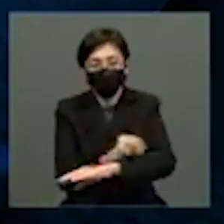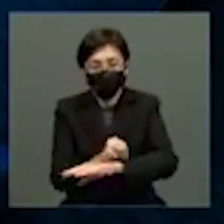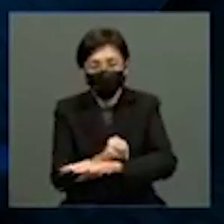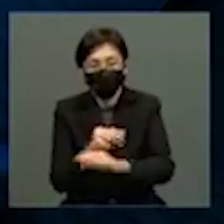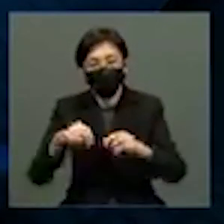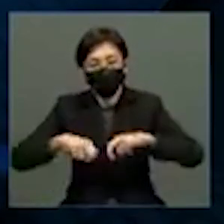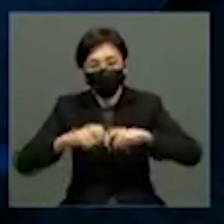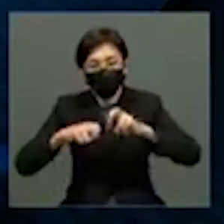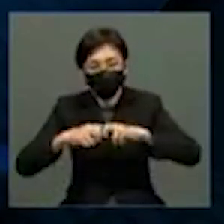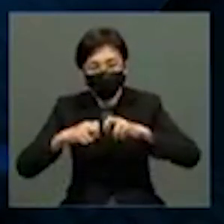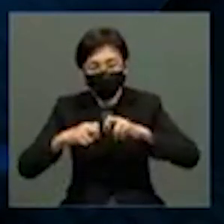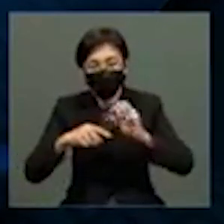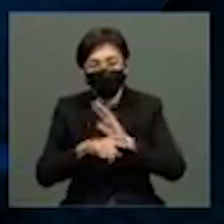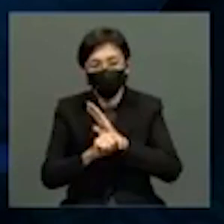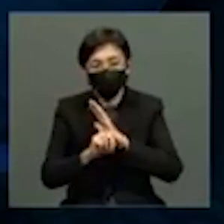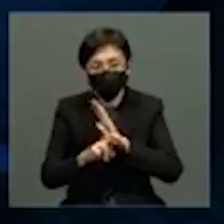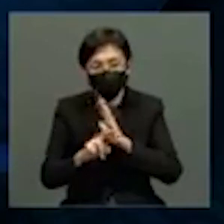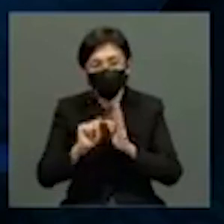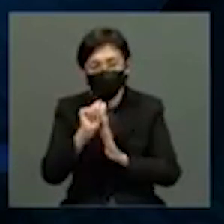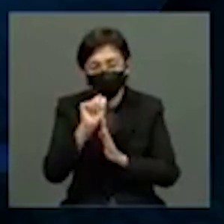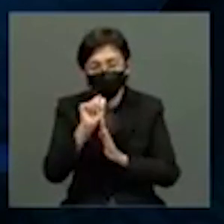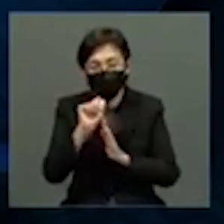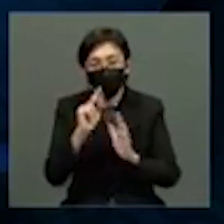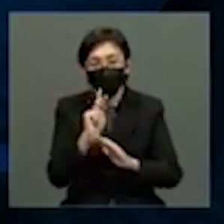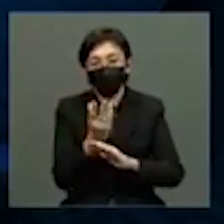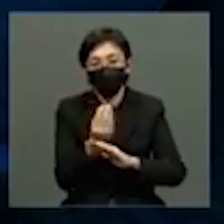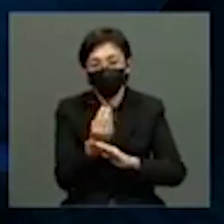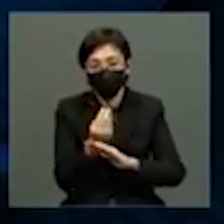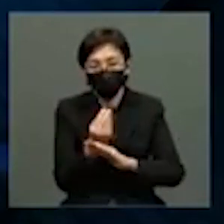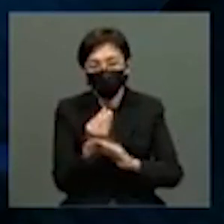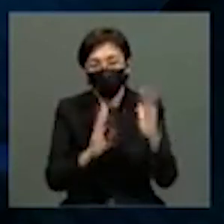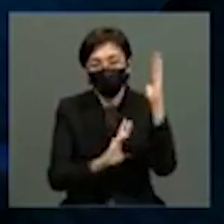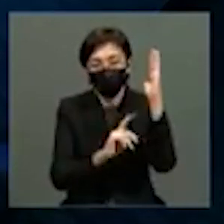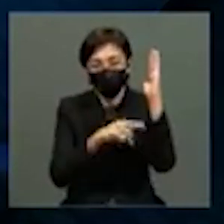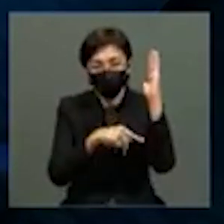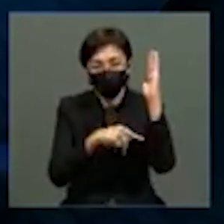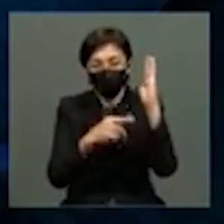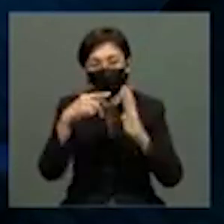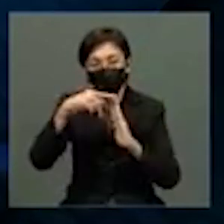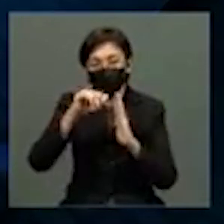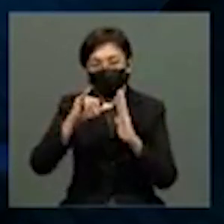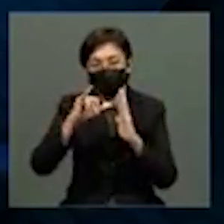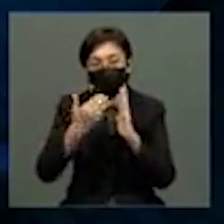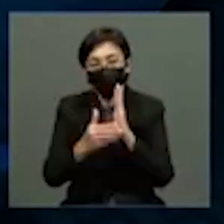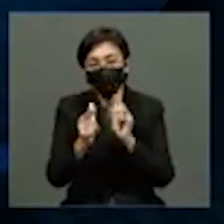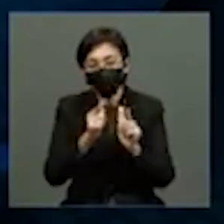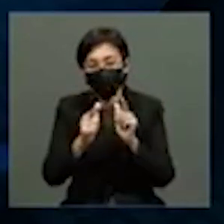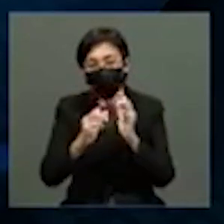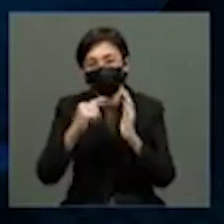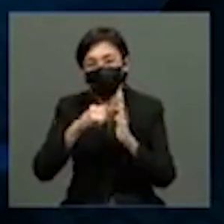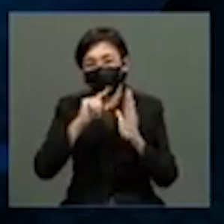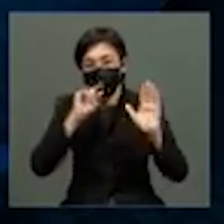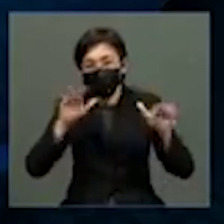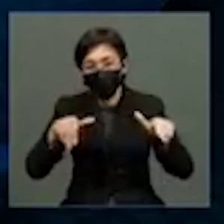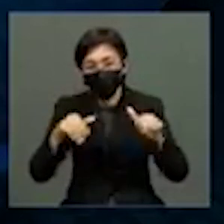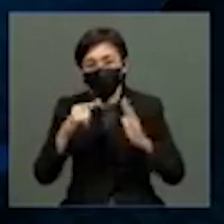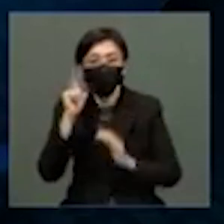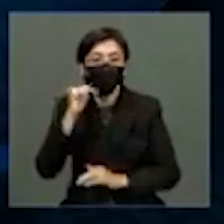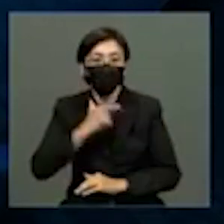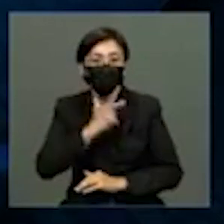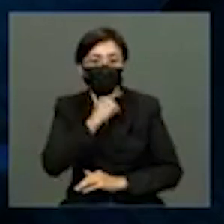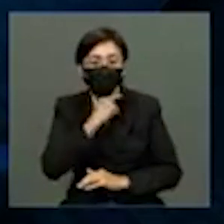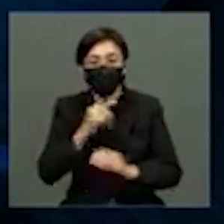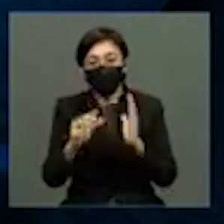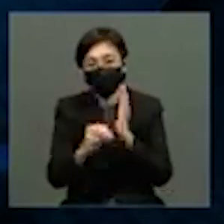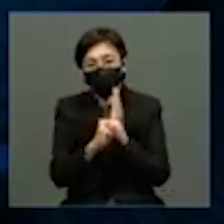สุรินทร์ตราดตากกำแพงเพชรชุมพรพะเยาเลยชัยนาทแม่ฮ่องสอนมุ